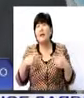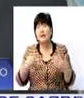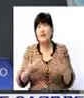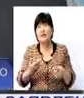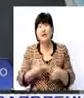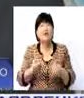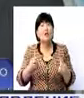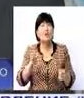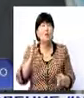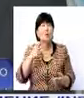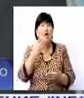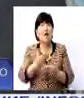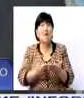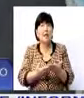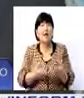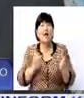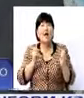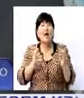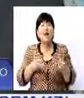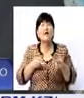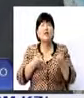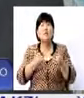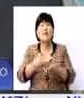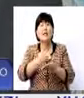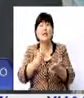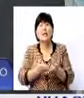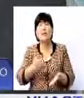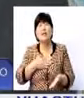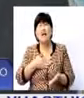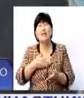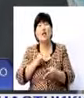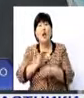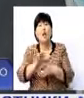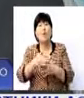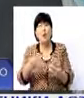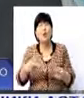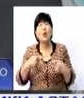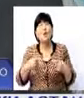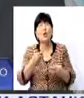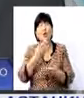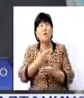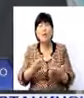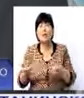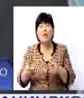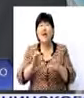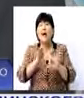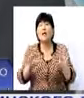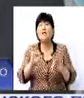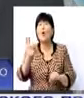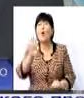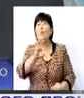где можно показать, как можно испечь хлеб из нашей продукции, другие блюда приготовить, рассказать о